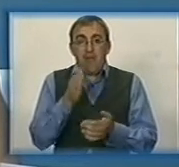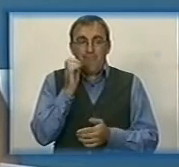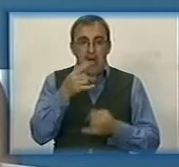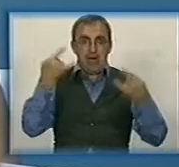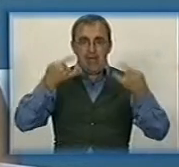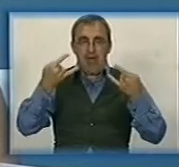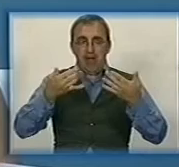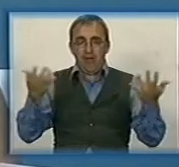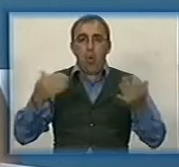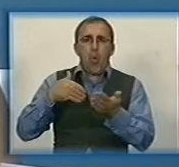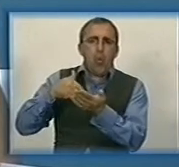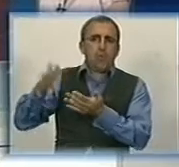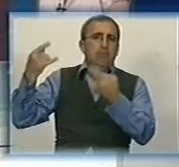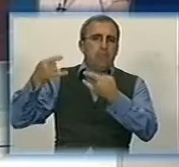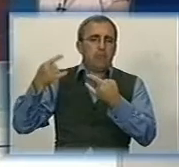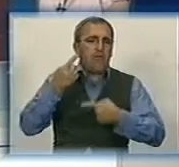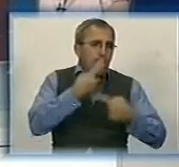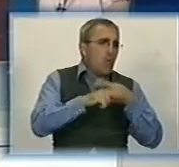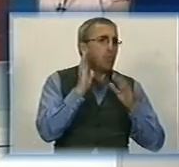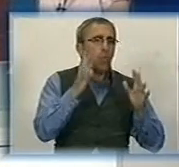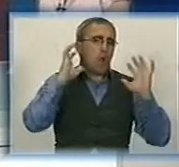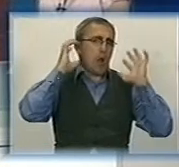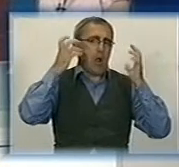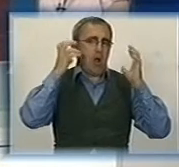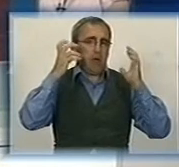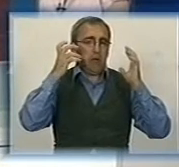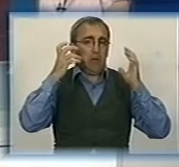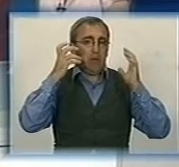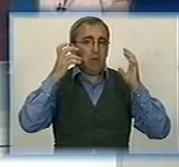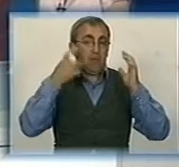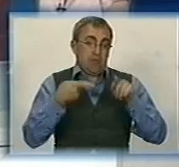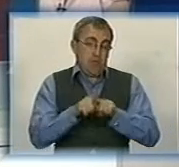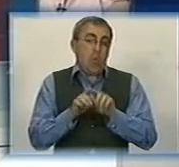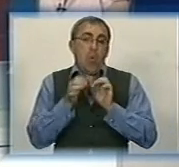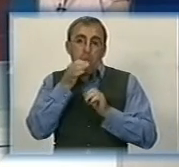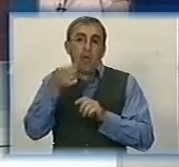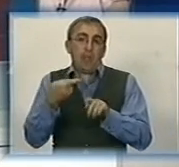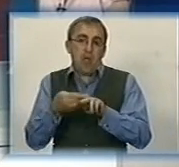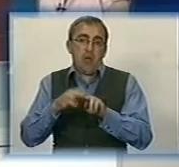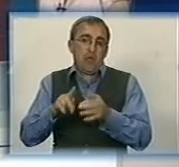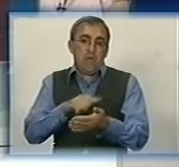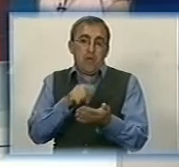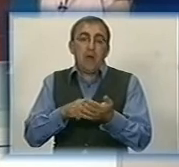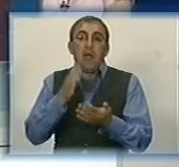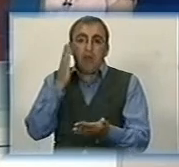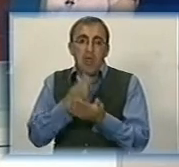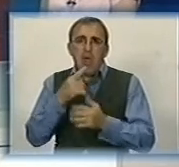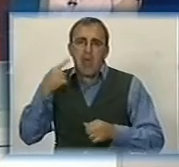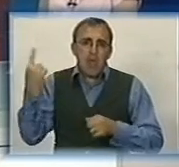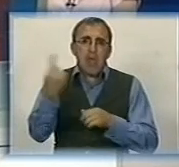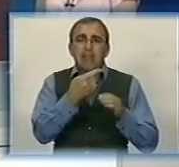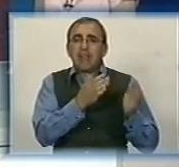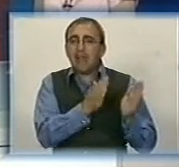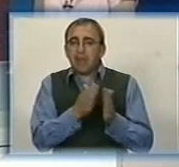телевидения отказаться от телевидения, вернуться слушать только радио. Поэтому вот вам и ответ на этот вопрос. То есть, есть единая система,